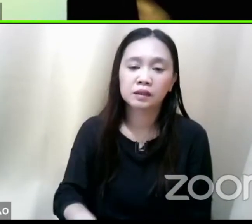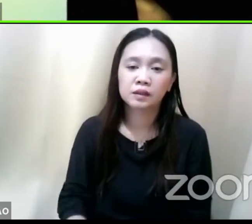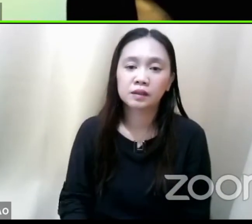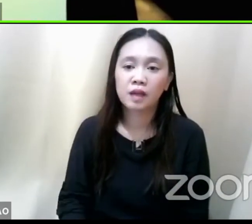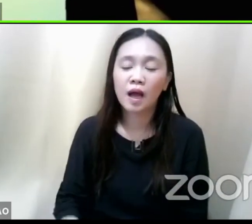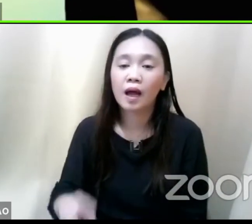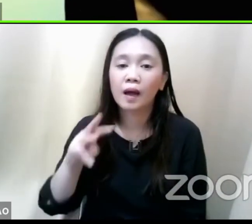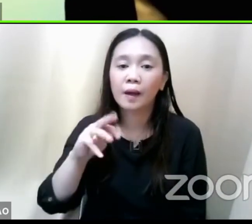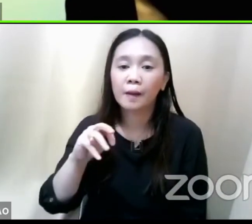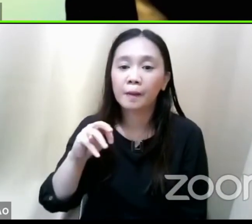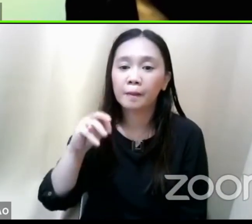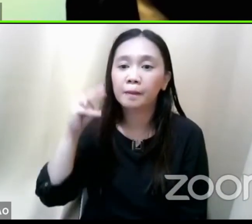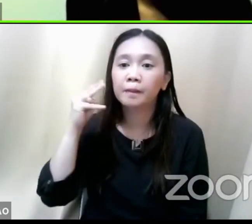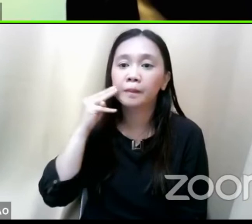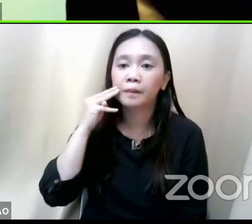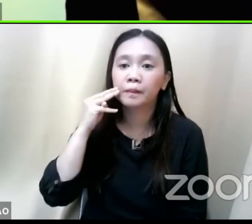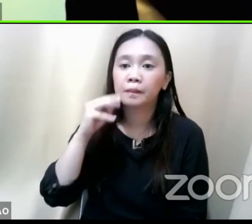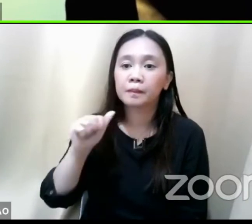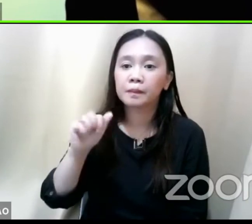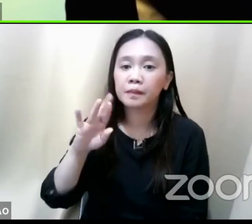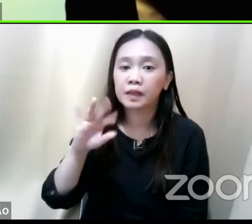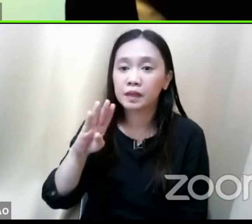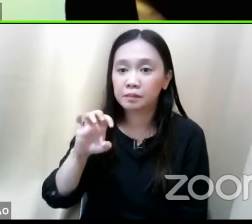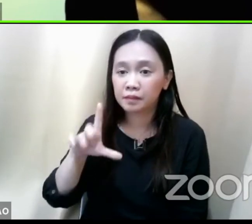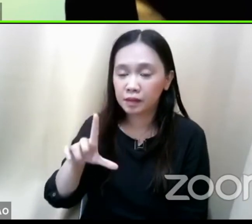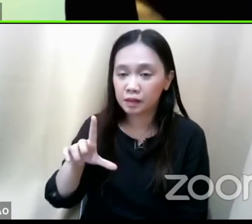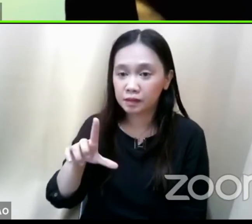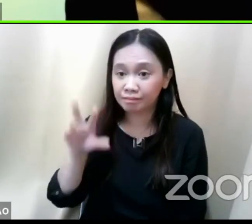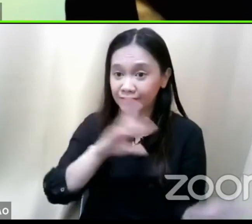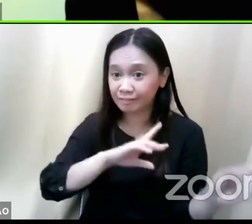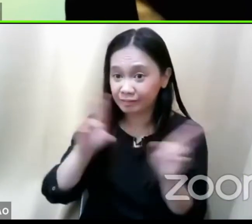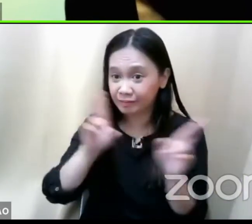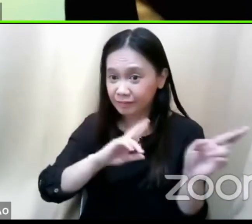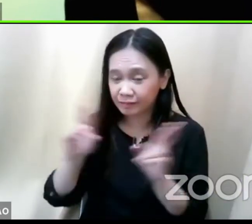na po ba kayo mag-unmute po ng mic niyo po?